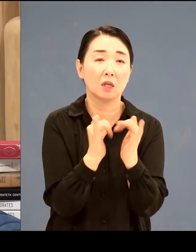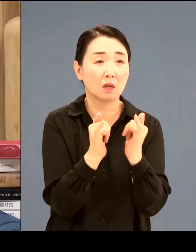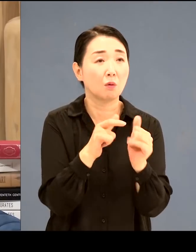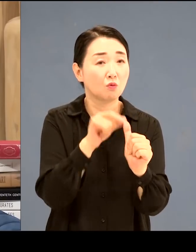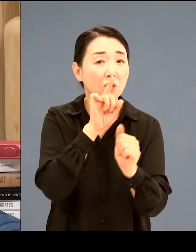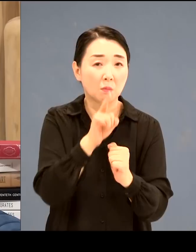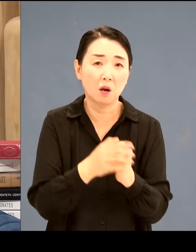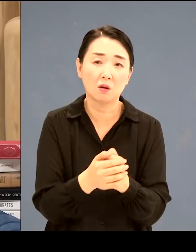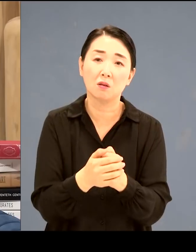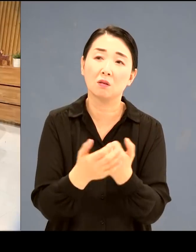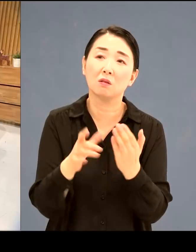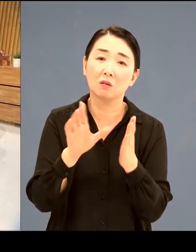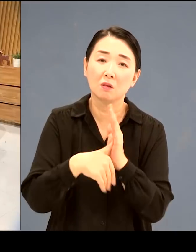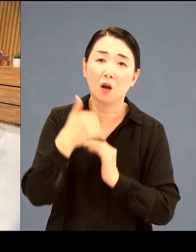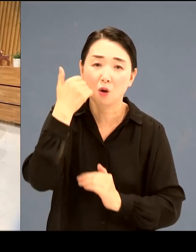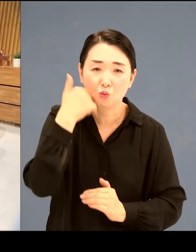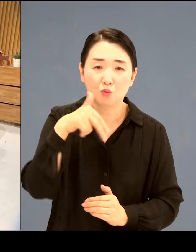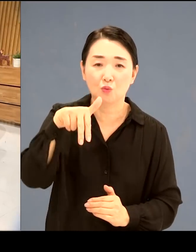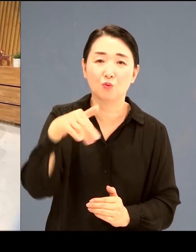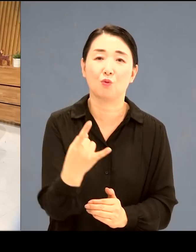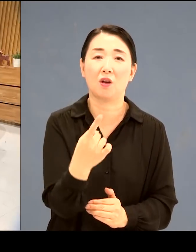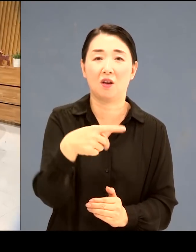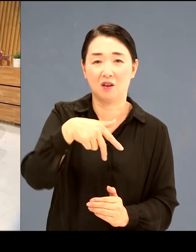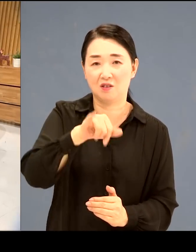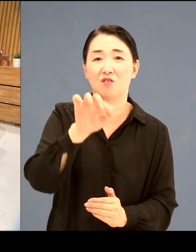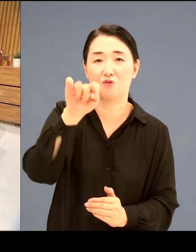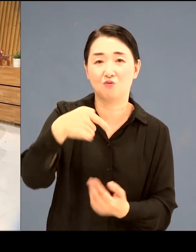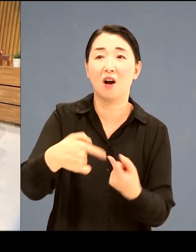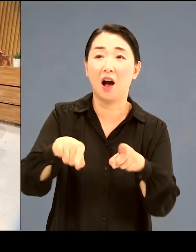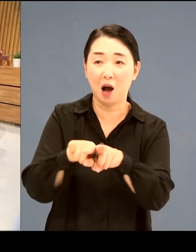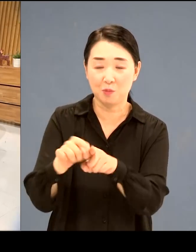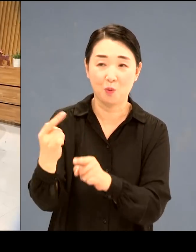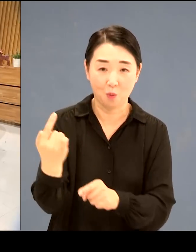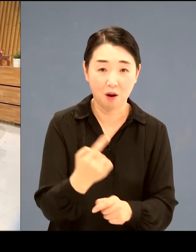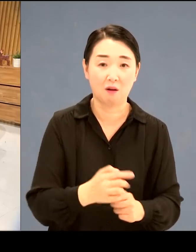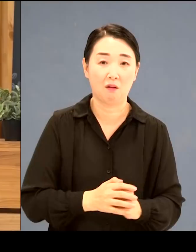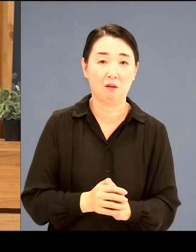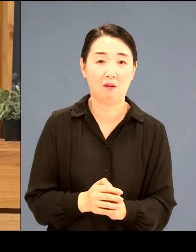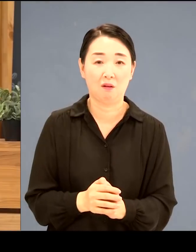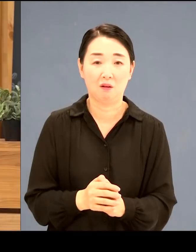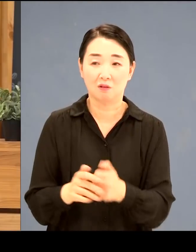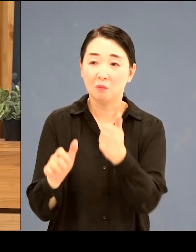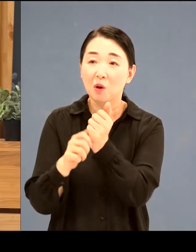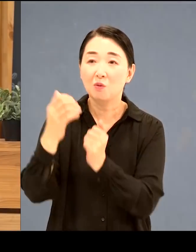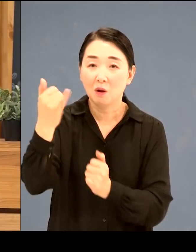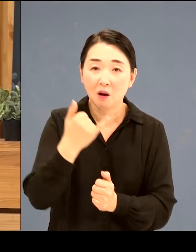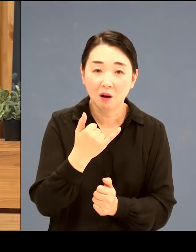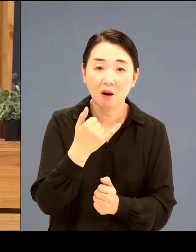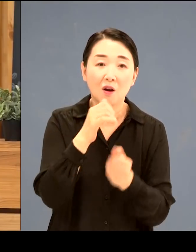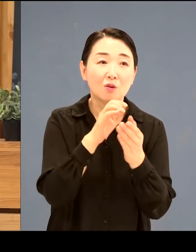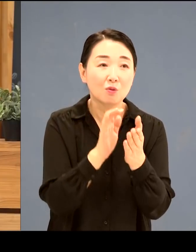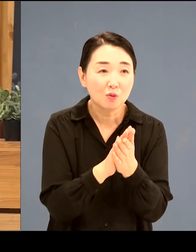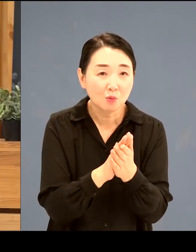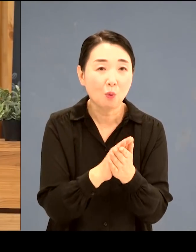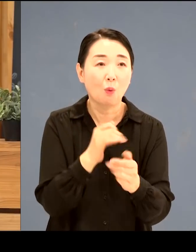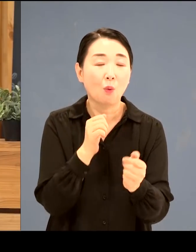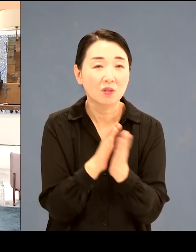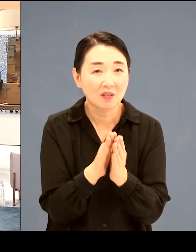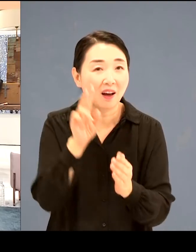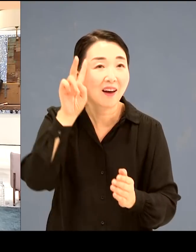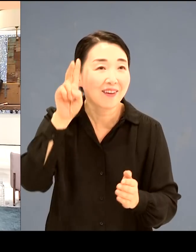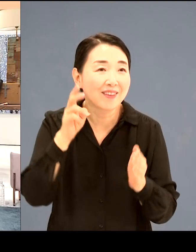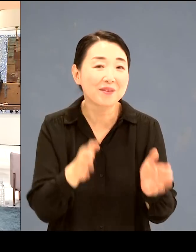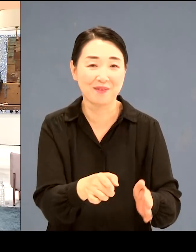나갔는데 최지우 씨가 그때 같이 나왔어요. 최지우 씨요? 네네. 최지우 씨 매니저가 연락 온 거예요? 네네. 새벽기도 이틀 만에? 네. 그 교회 어디예요?